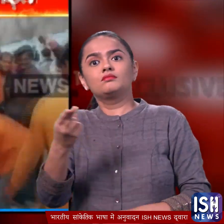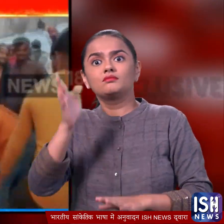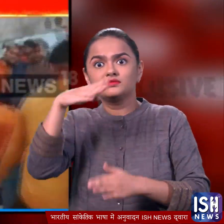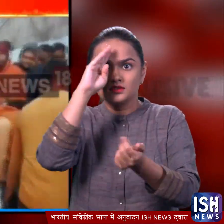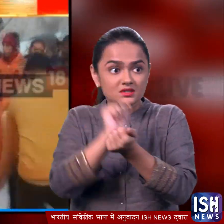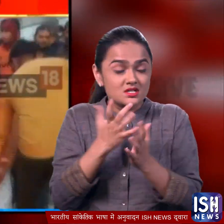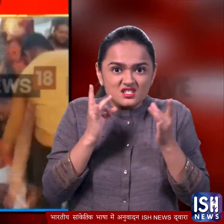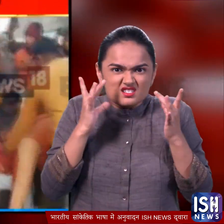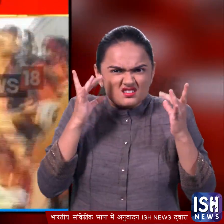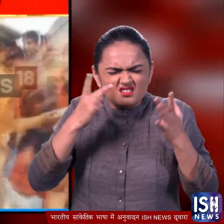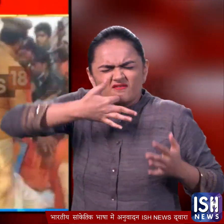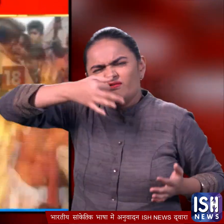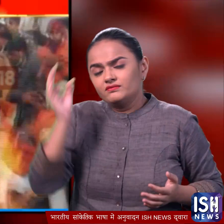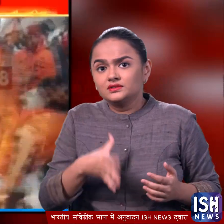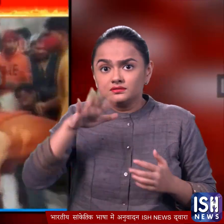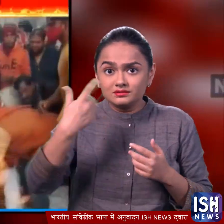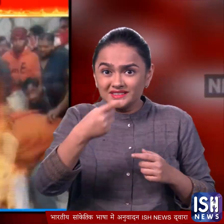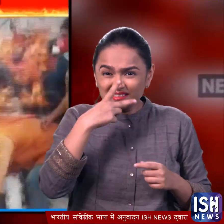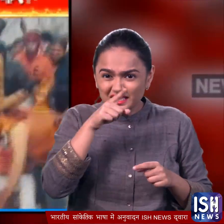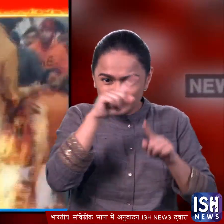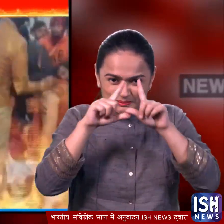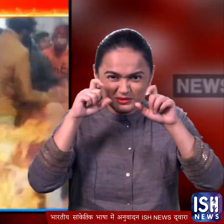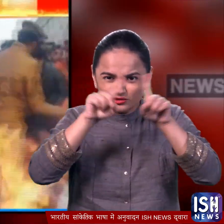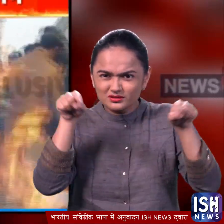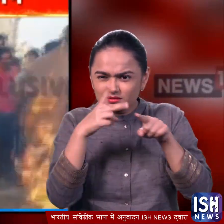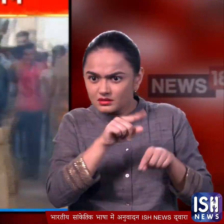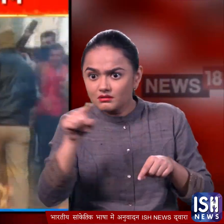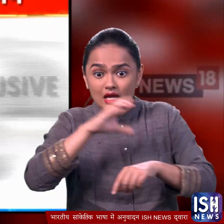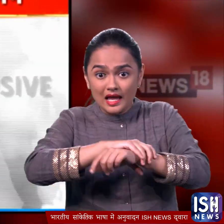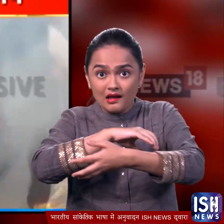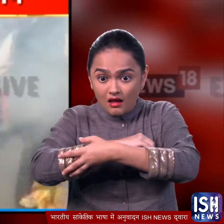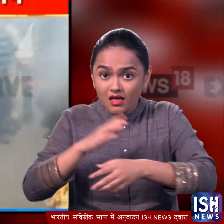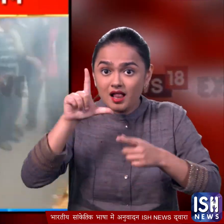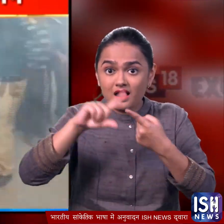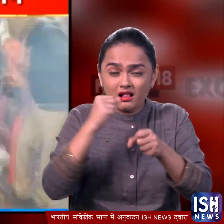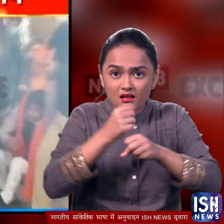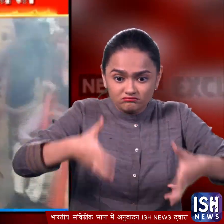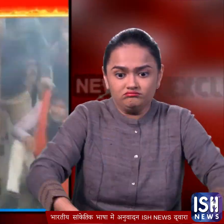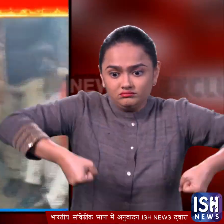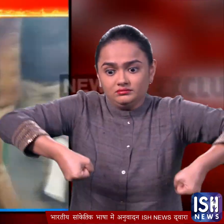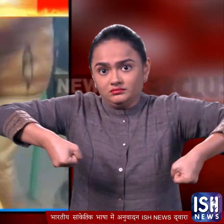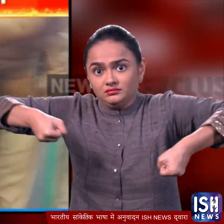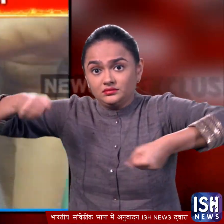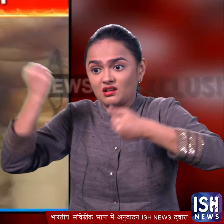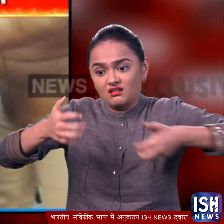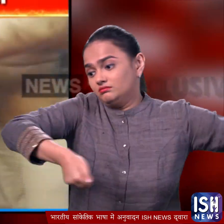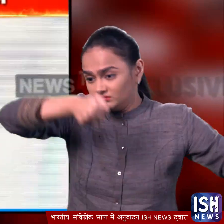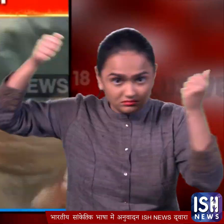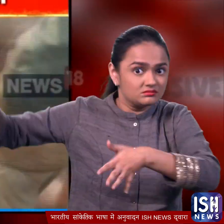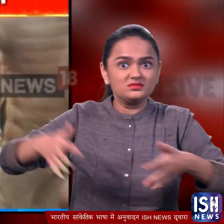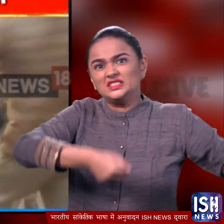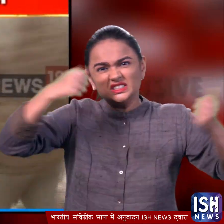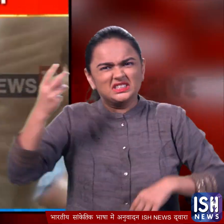लगे। फिर तो पुलिस भी सख्ती के मूड में आ गई। सामने आई तस्वीरों में पुलिस वाले प्रदर्शनकारियों को हाथ और पैरों से उठाकर गाड़ियों में लादते नजर